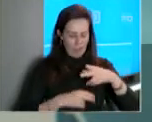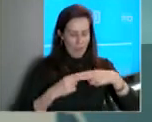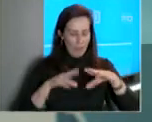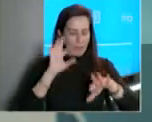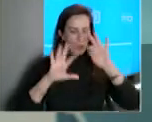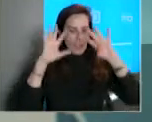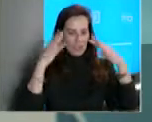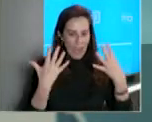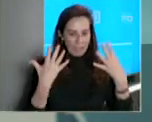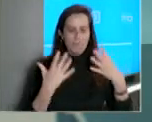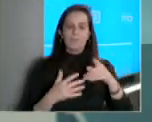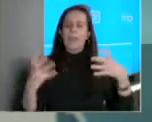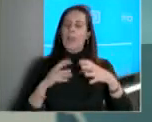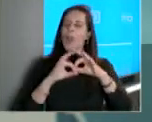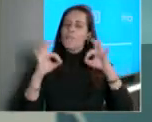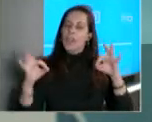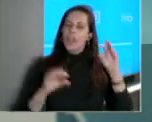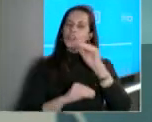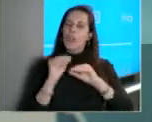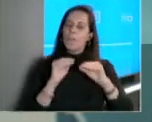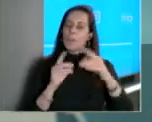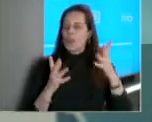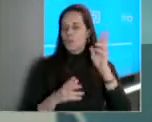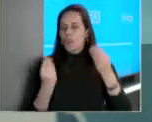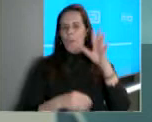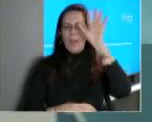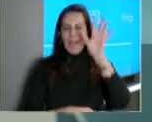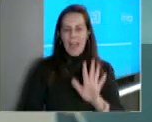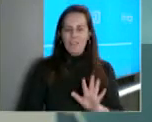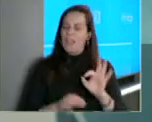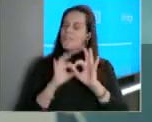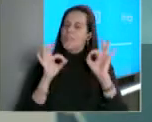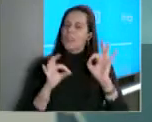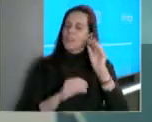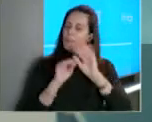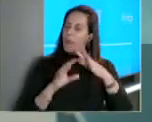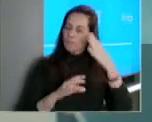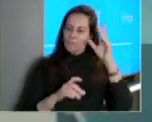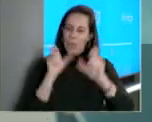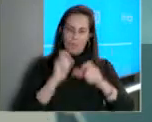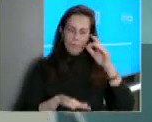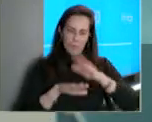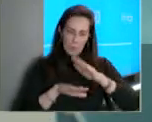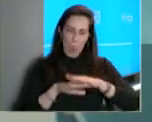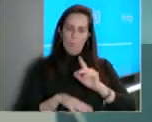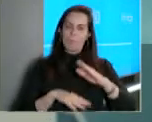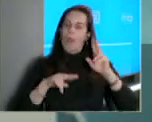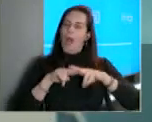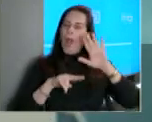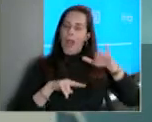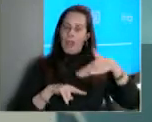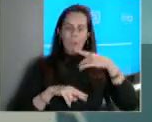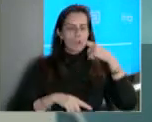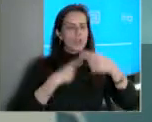לכנסת התשיעית, החלו מפלגות להשתמש ביתרונות הטלוויזיה, והחלו להיעזר גם באנשי המקצוע. לאחר מכן,